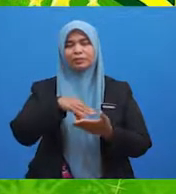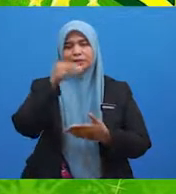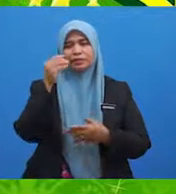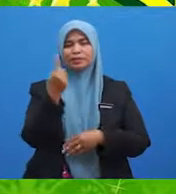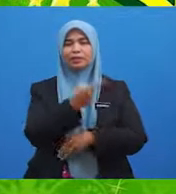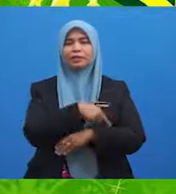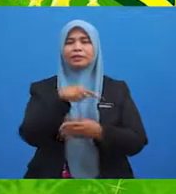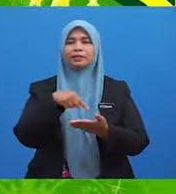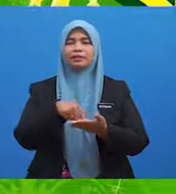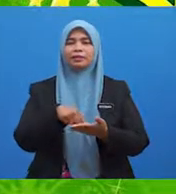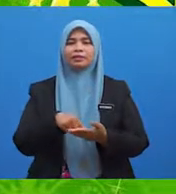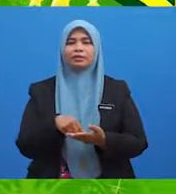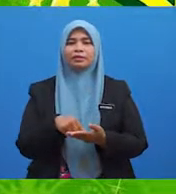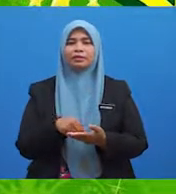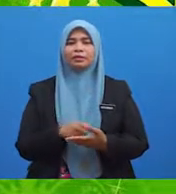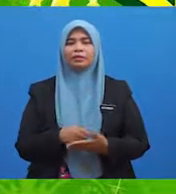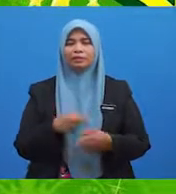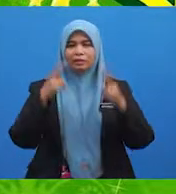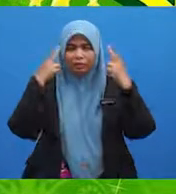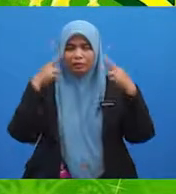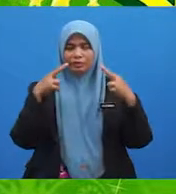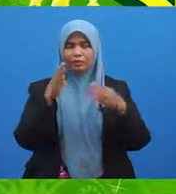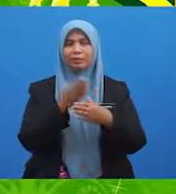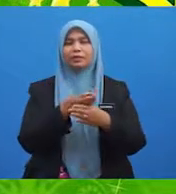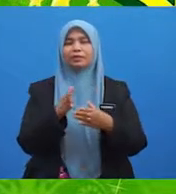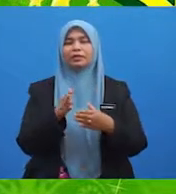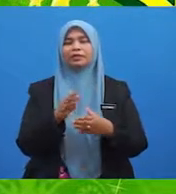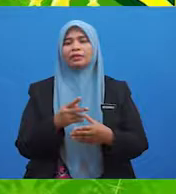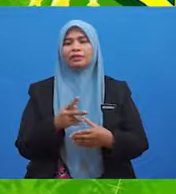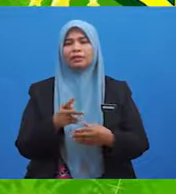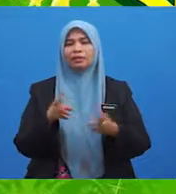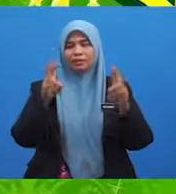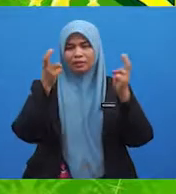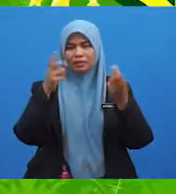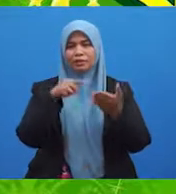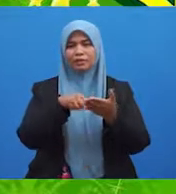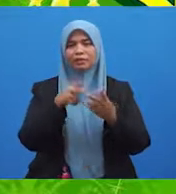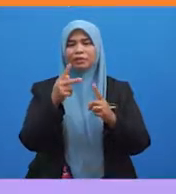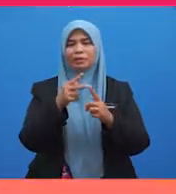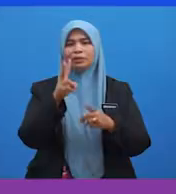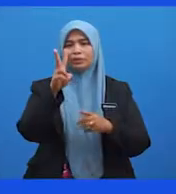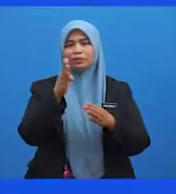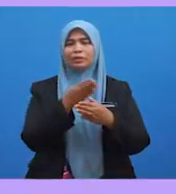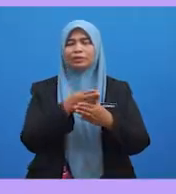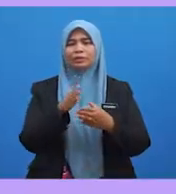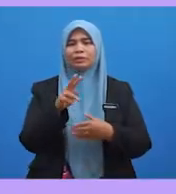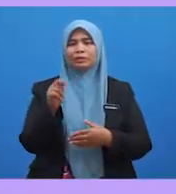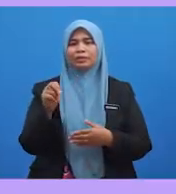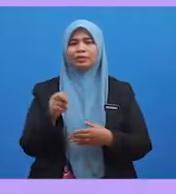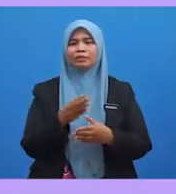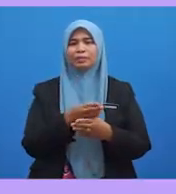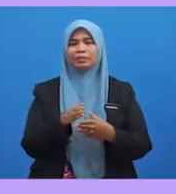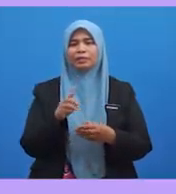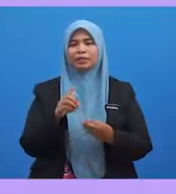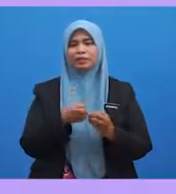pada hari ini, Ustaz bahagikan topik kita kepada 2 bahagian. Bahagian